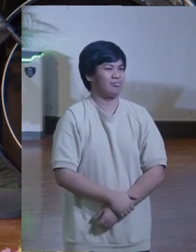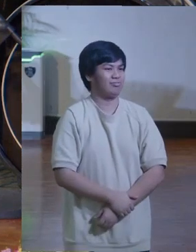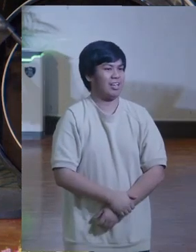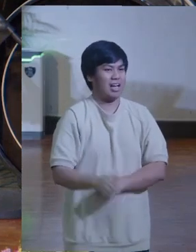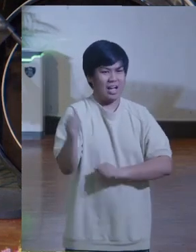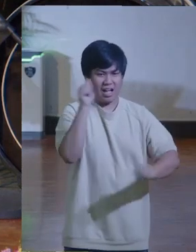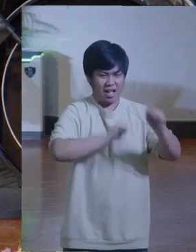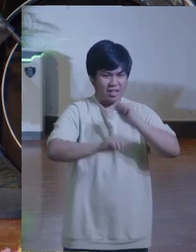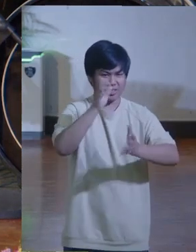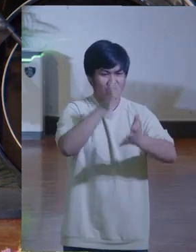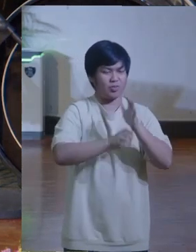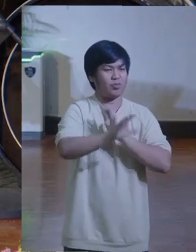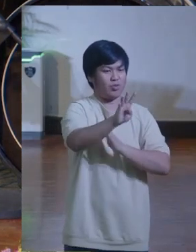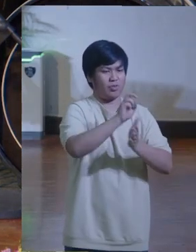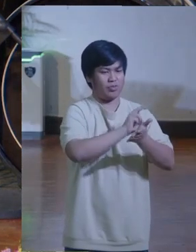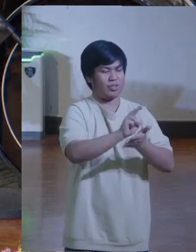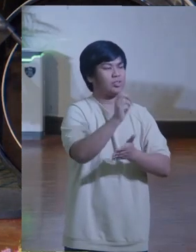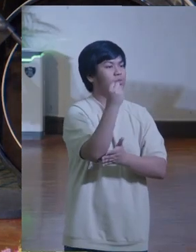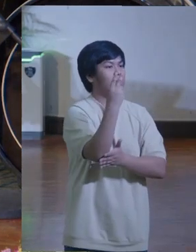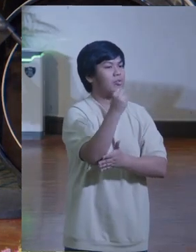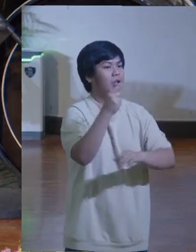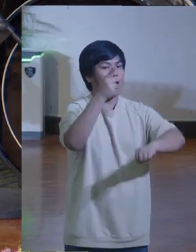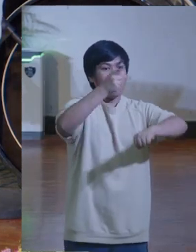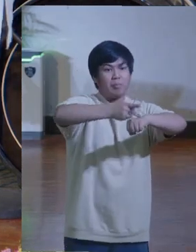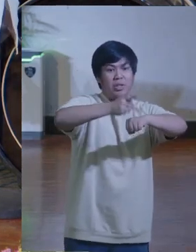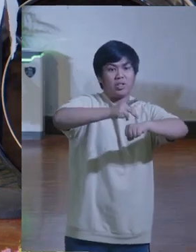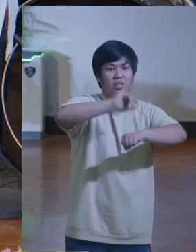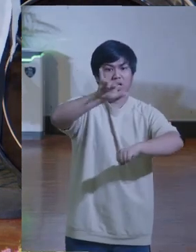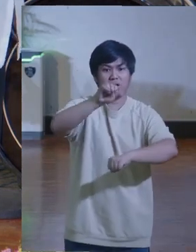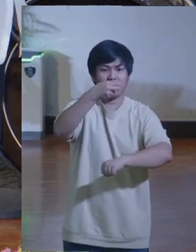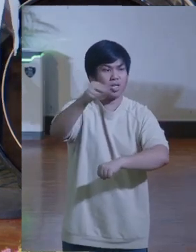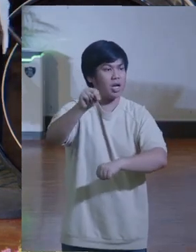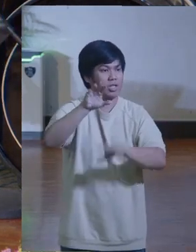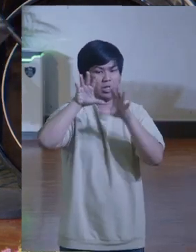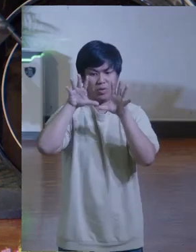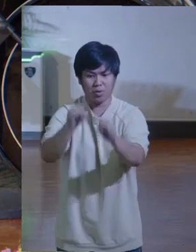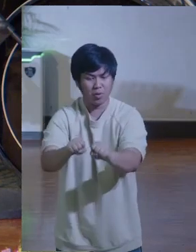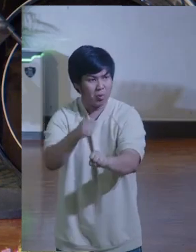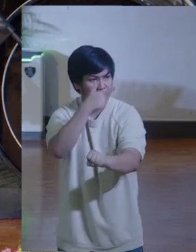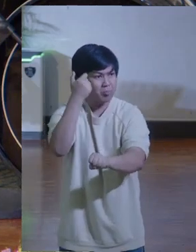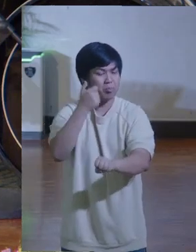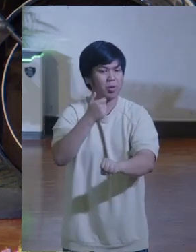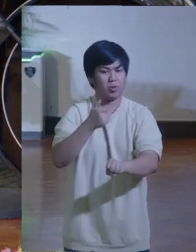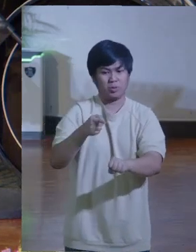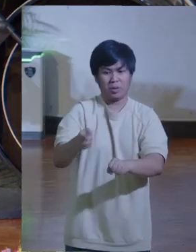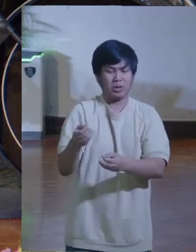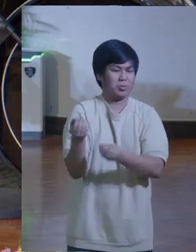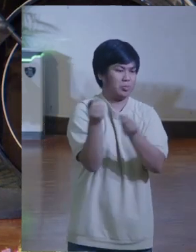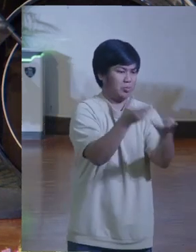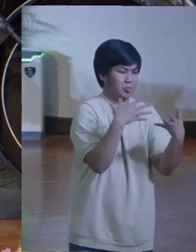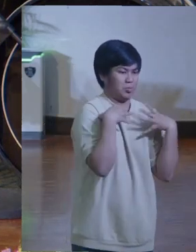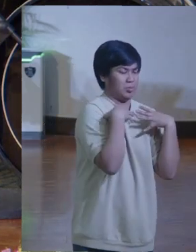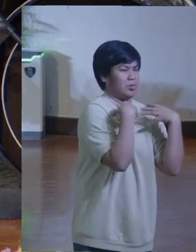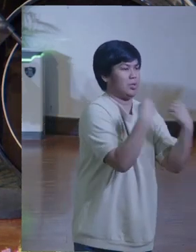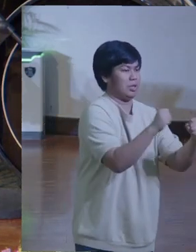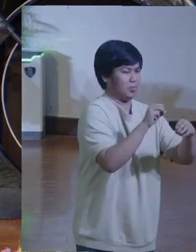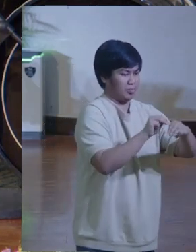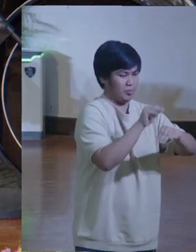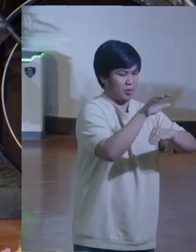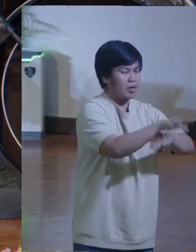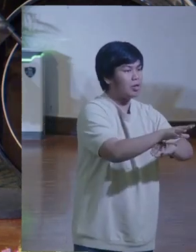Acts 4:12. Nung si Peter at si John ay hinuli dahil sila ay nagpagaling ng